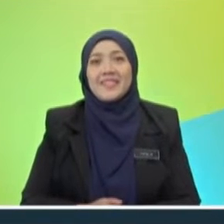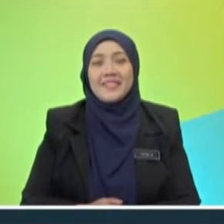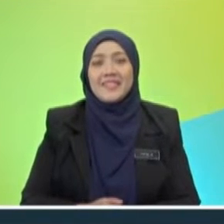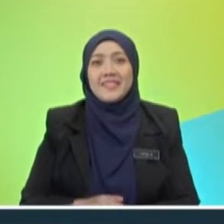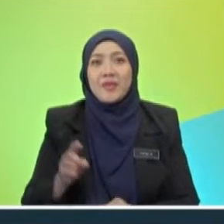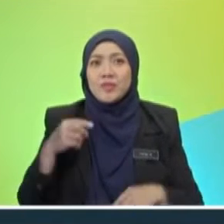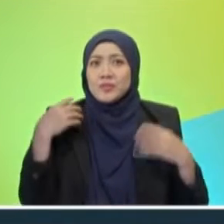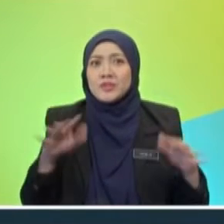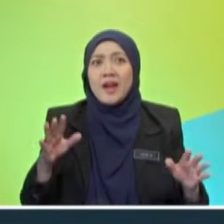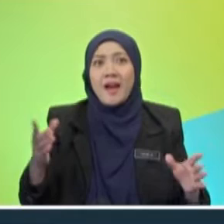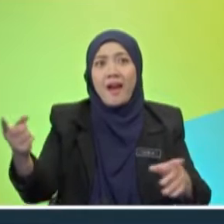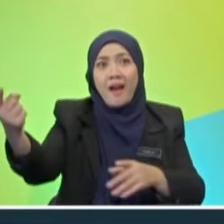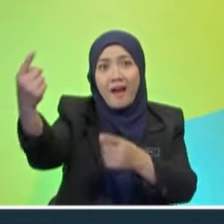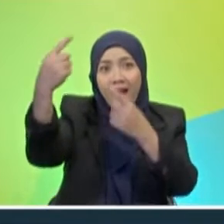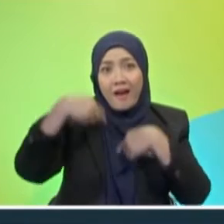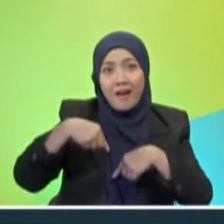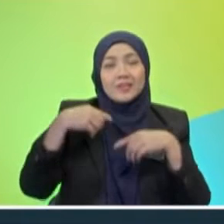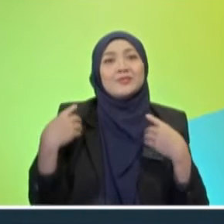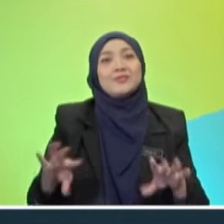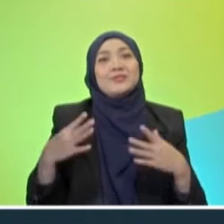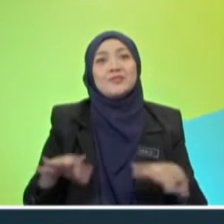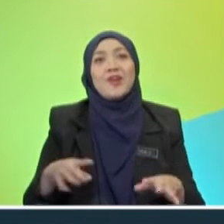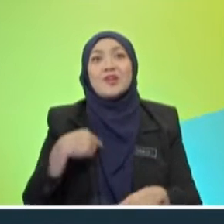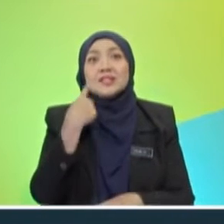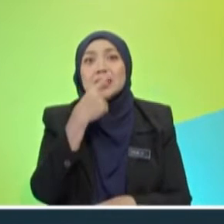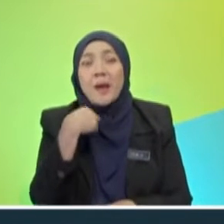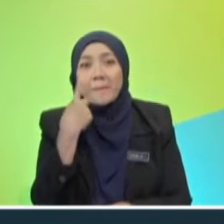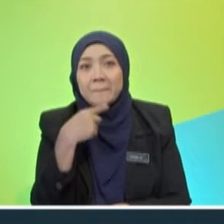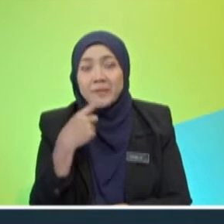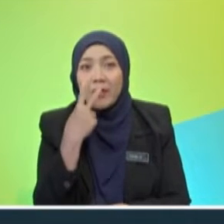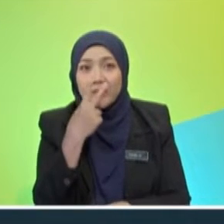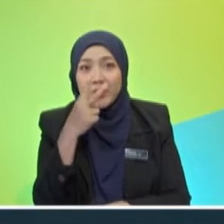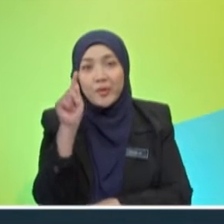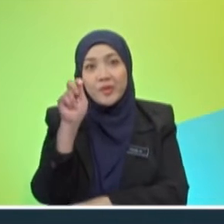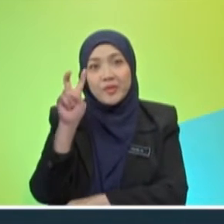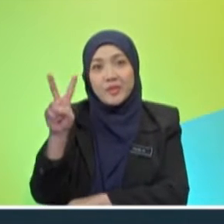Dia dah datang, dia dah datang. Tengok siapa, siapa. Wah, dia bawa kawan-kawan.